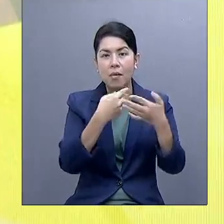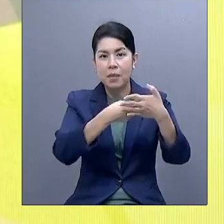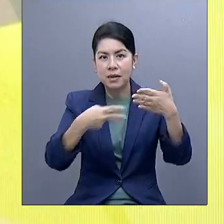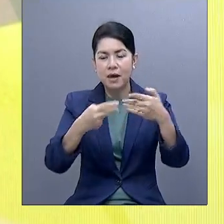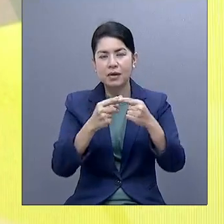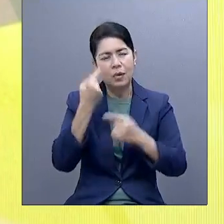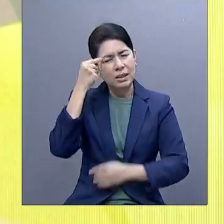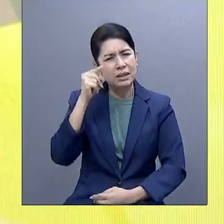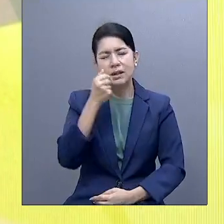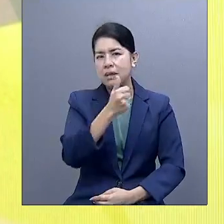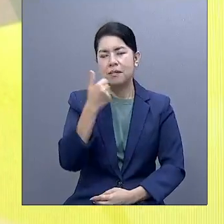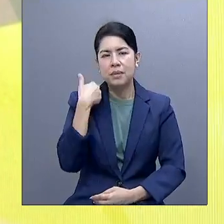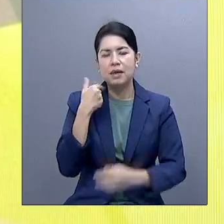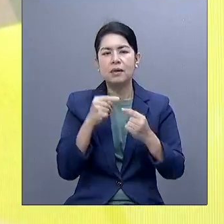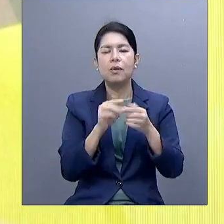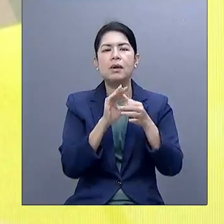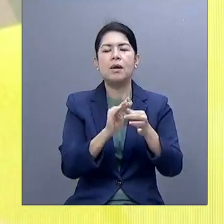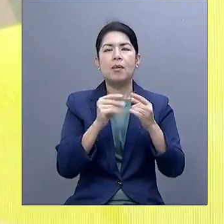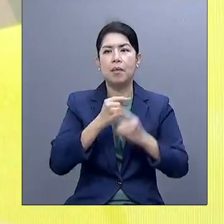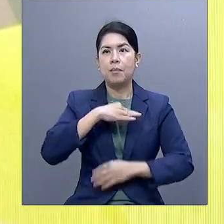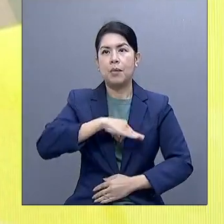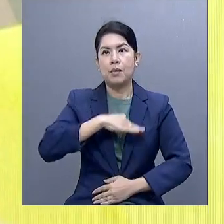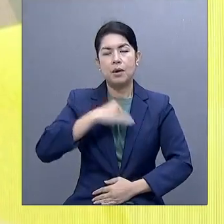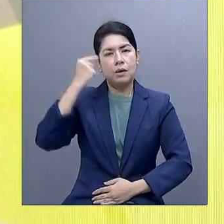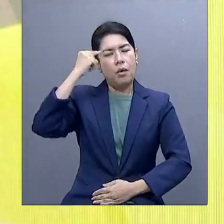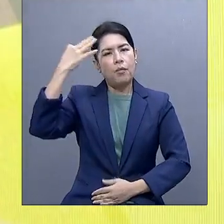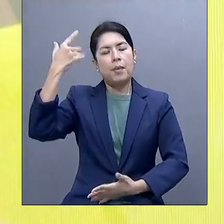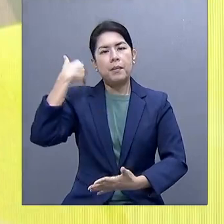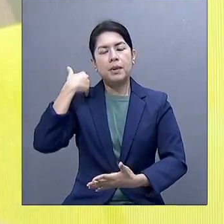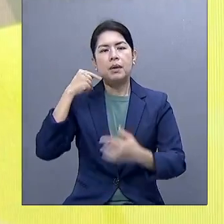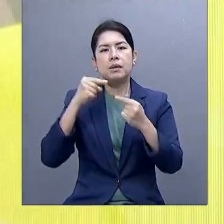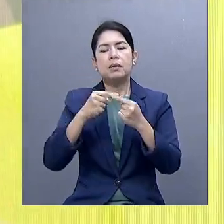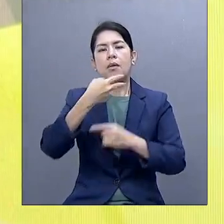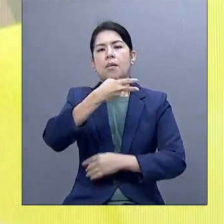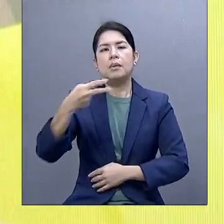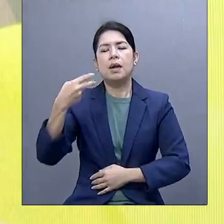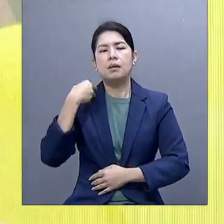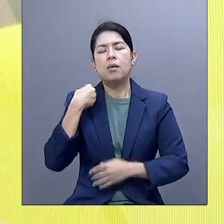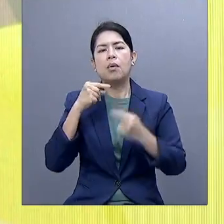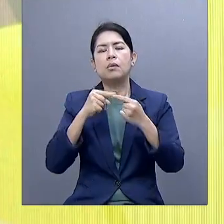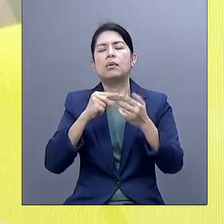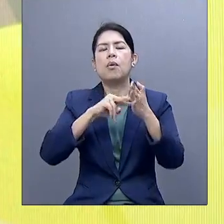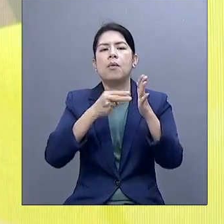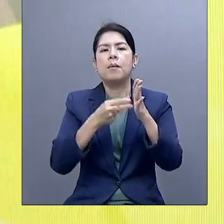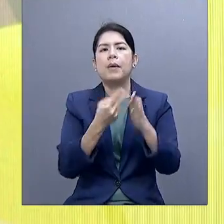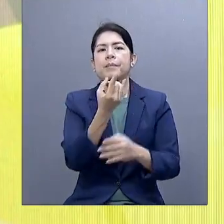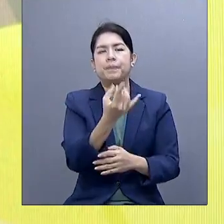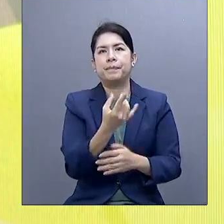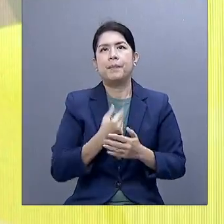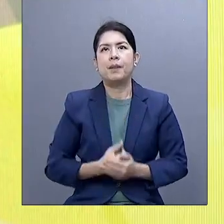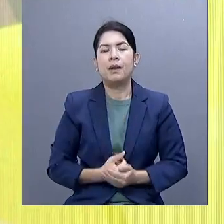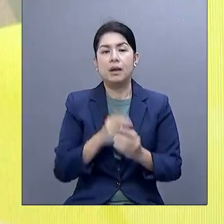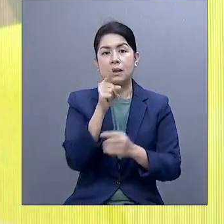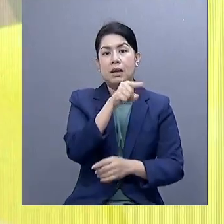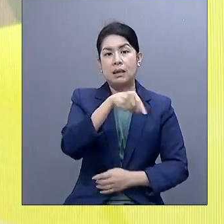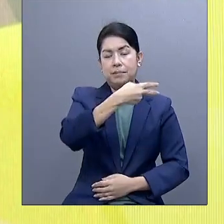ของความหวังมาฝากคุณผู้ชมนะคะกับคำกล่าวที่ว่า Hope isThe ability to see the light in spite of